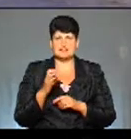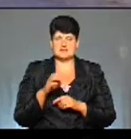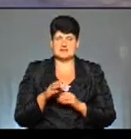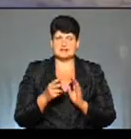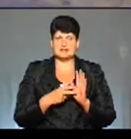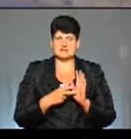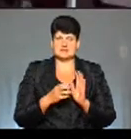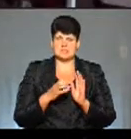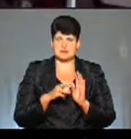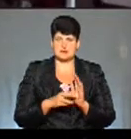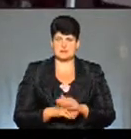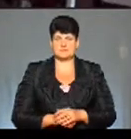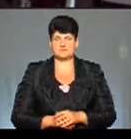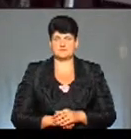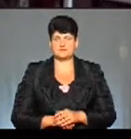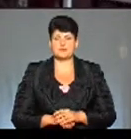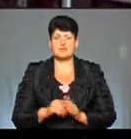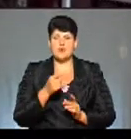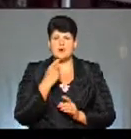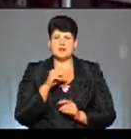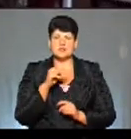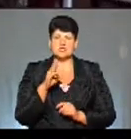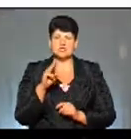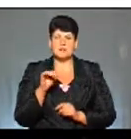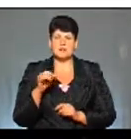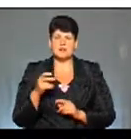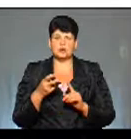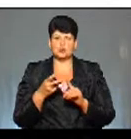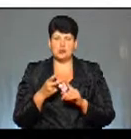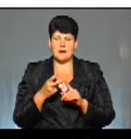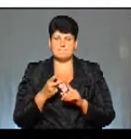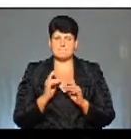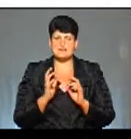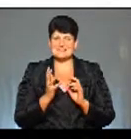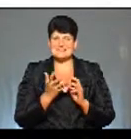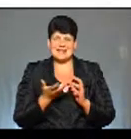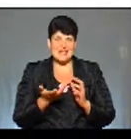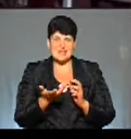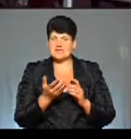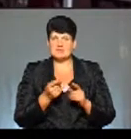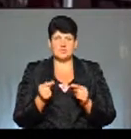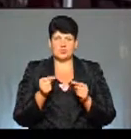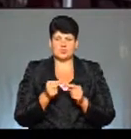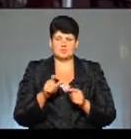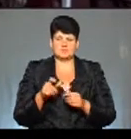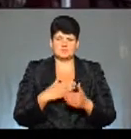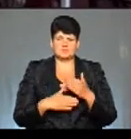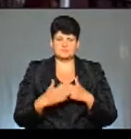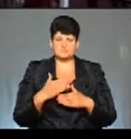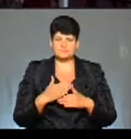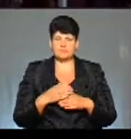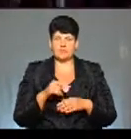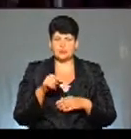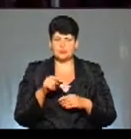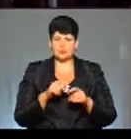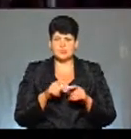7 сантиметрів. За словами Тетяни Шаповал, друга піцерія недоступна для людей з інвалідністю. Наприклад, цього закладу